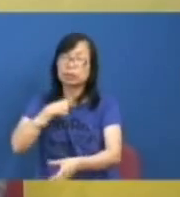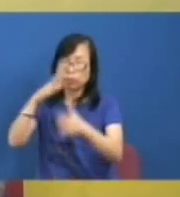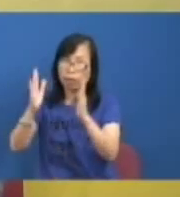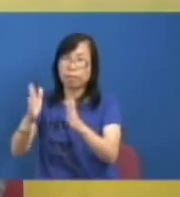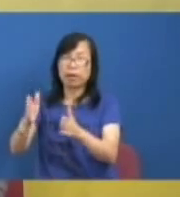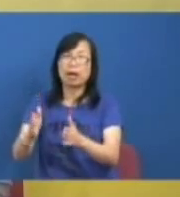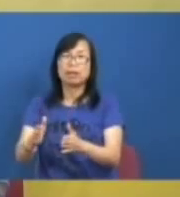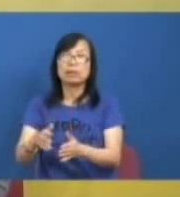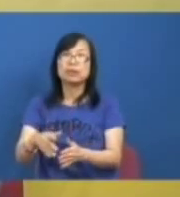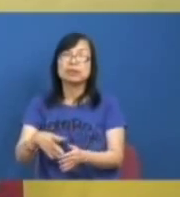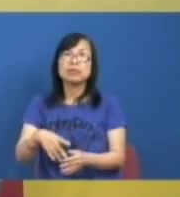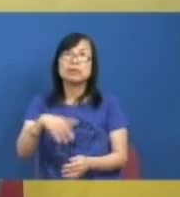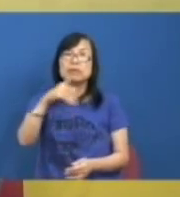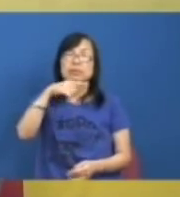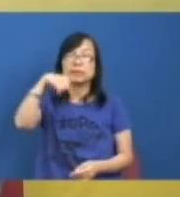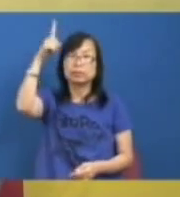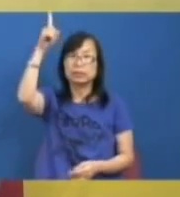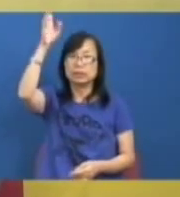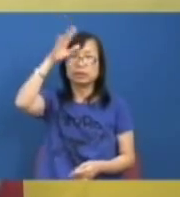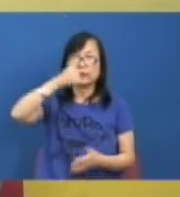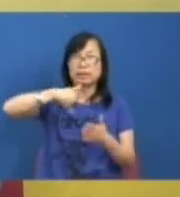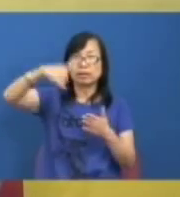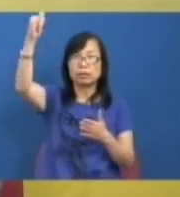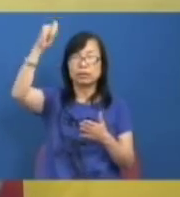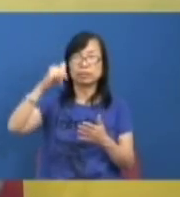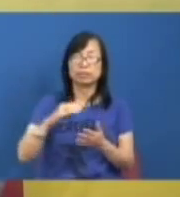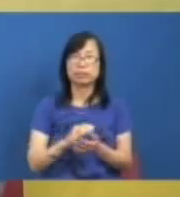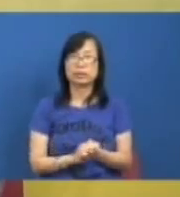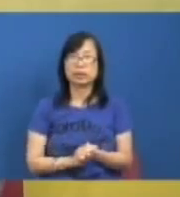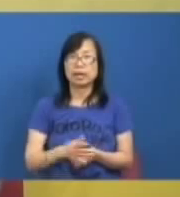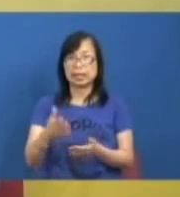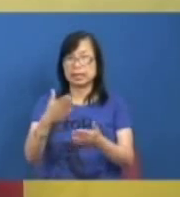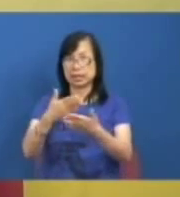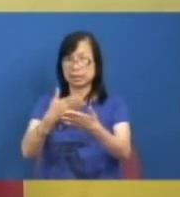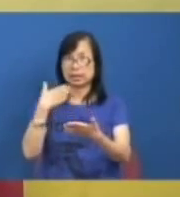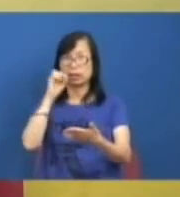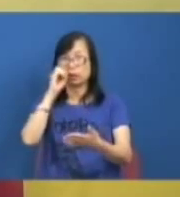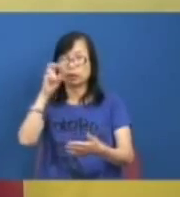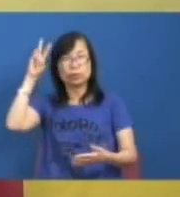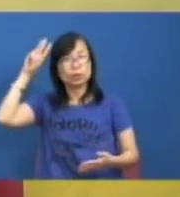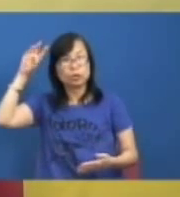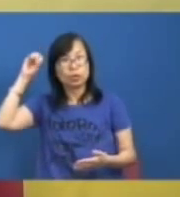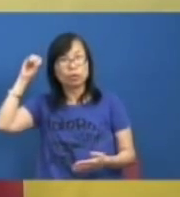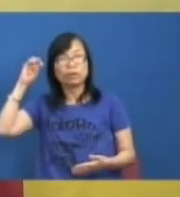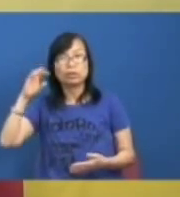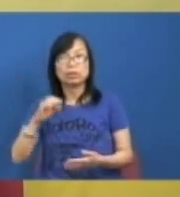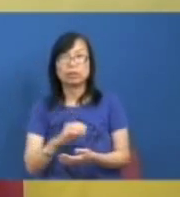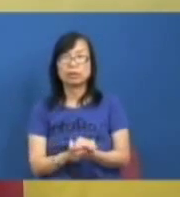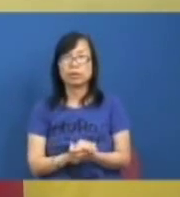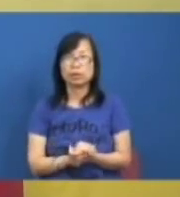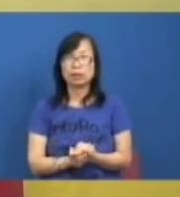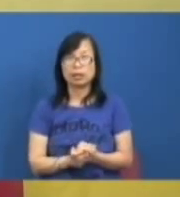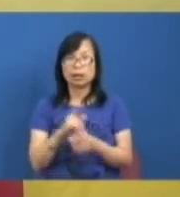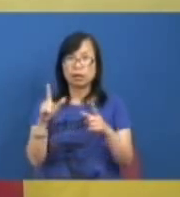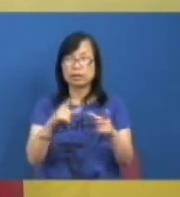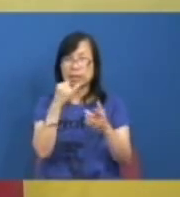逃生門，咁順便就講一講咧，就係其實喺早前我哋喺將軍澳日出康城咧，有啱啱有個三級大